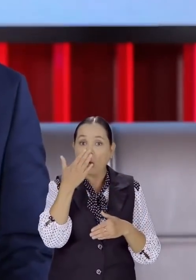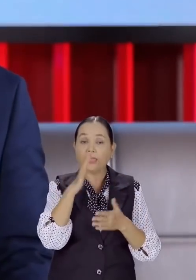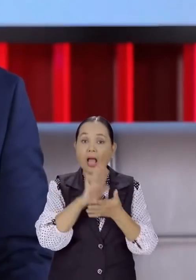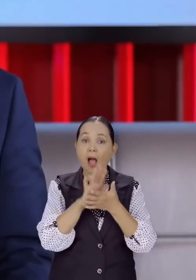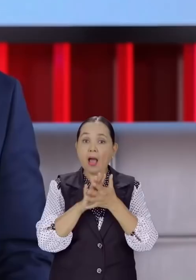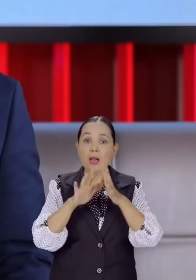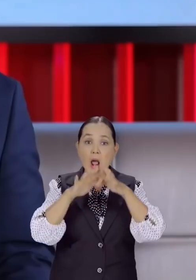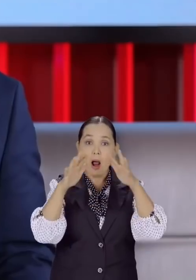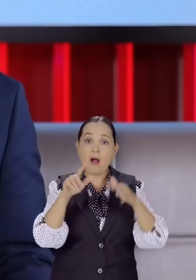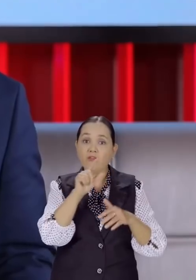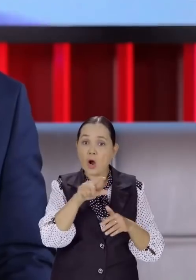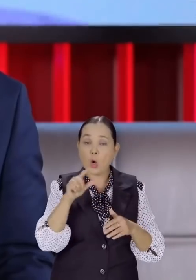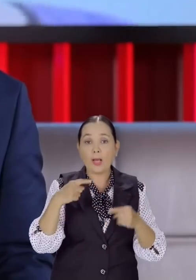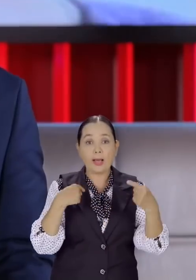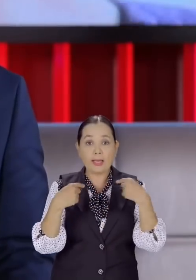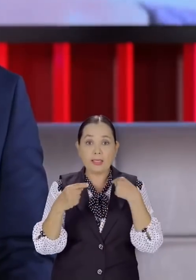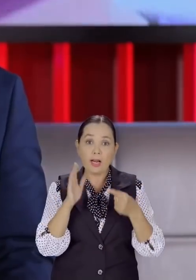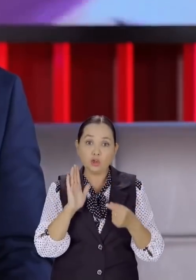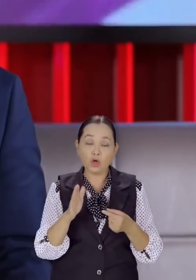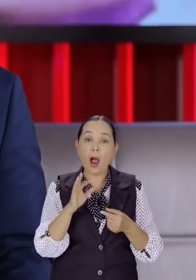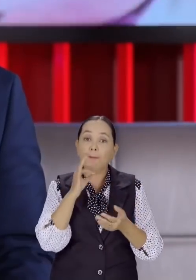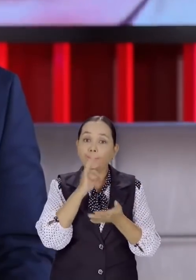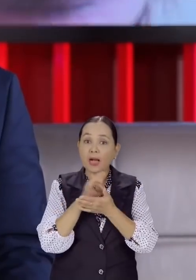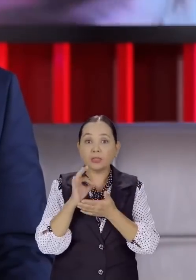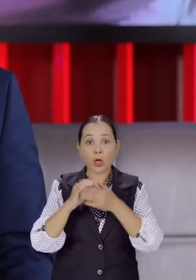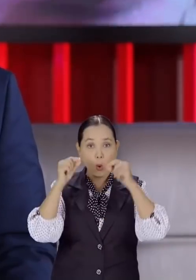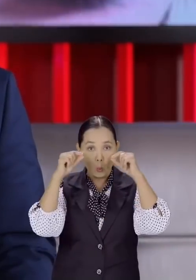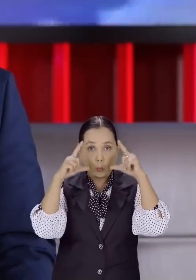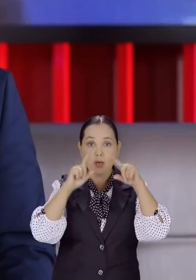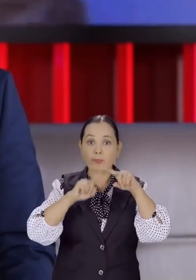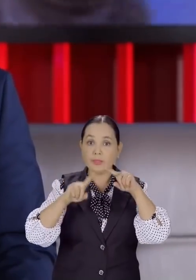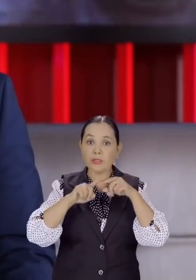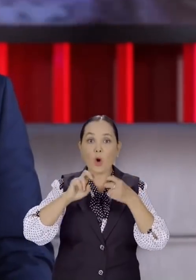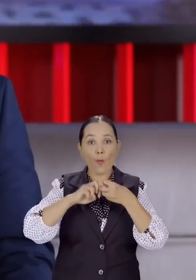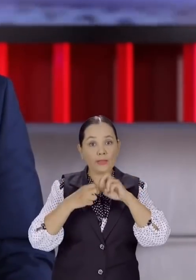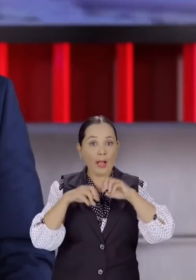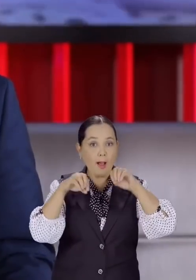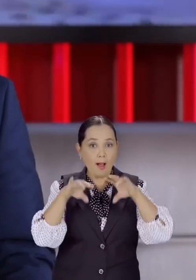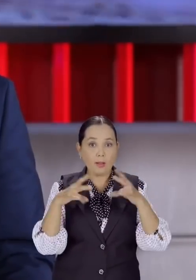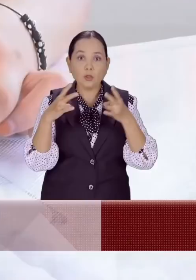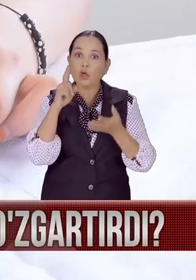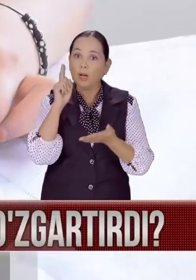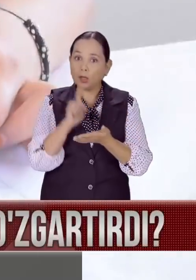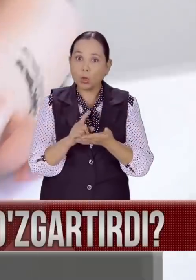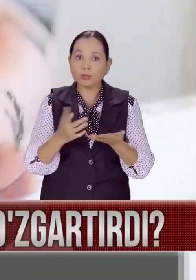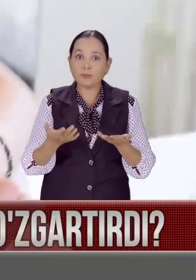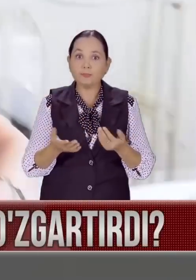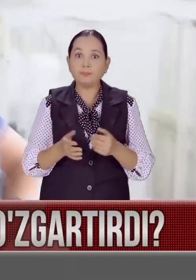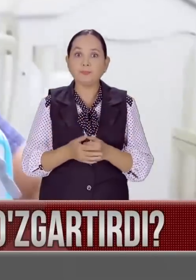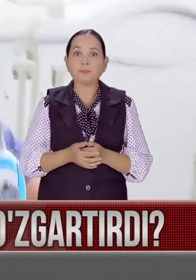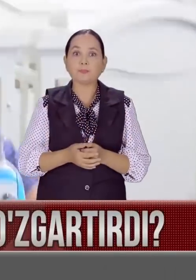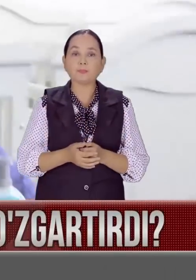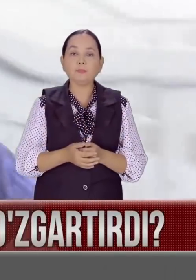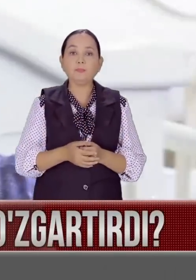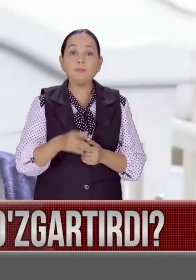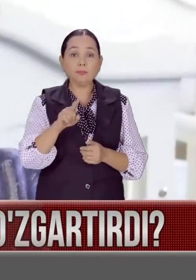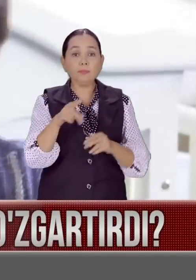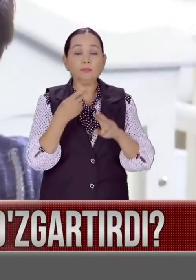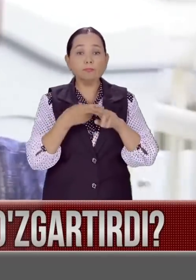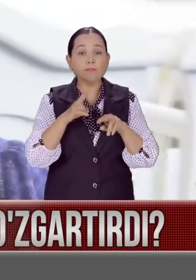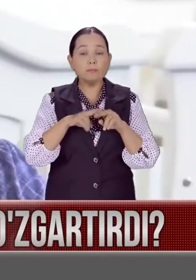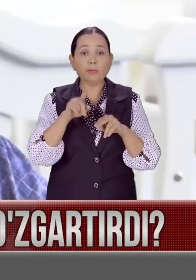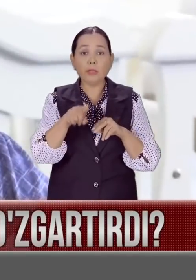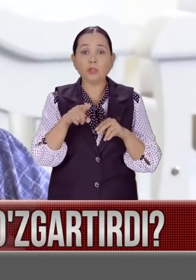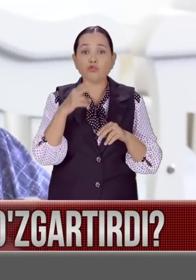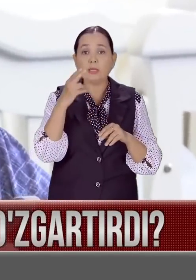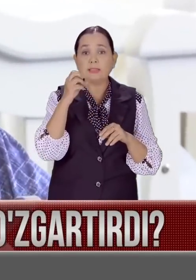axlatlarga aholi vakillari qiynalishyapti. Mas'ullar uyg'onib tezroq masalani hal qilishlari lozim. Mustaqil mashinaga sexingiz